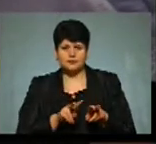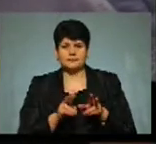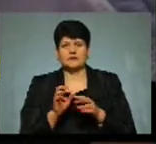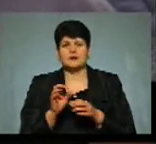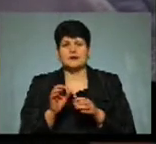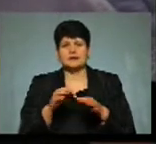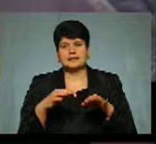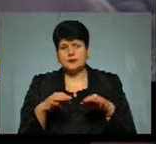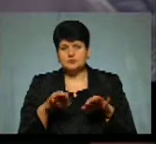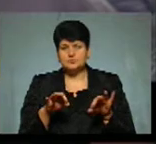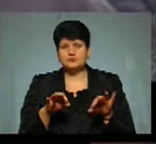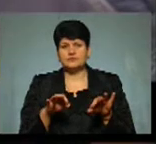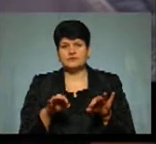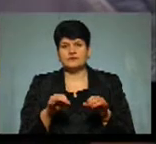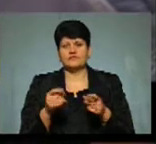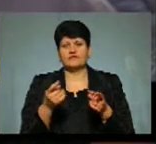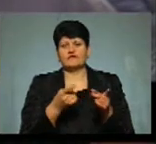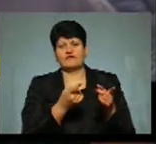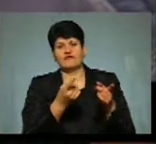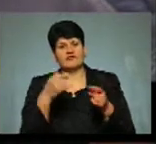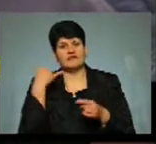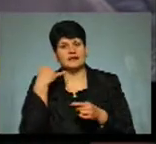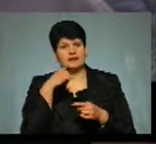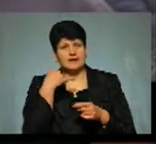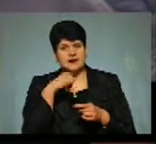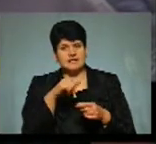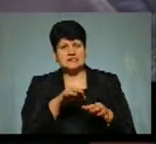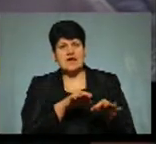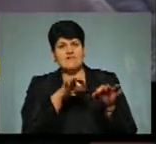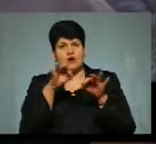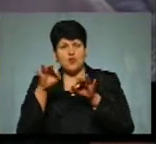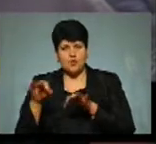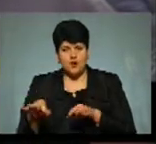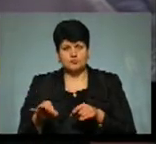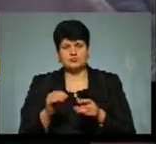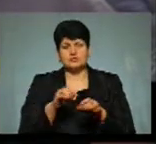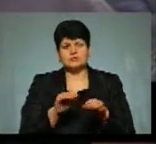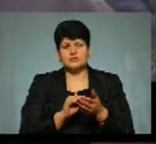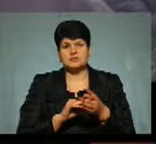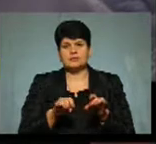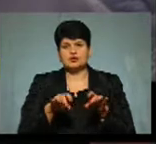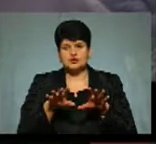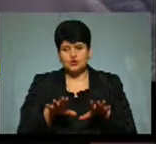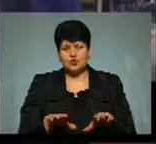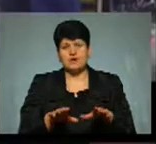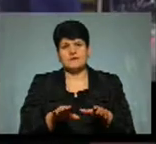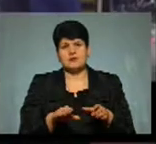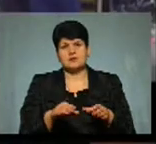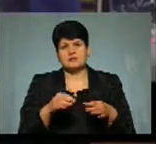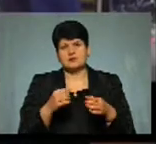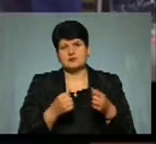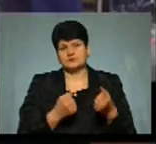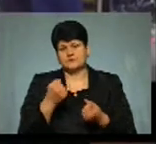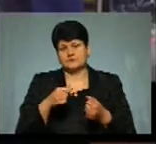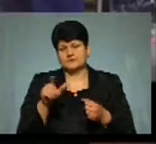акт огляду транспортного засобу, викликається евакуатор, складається постанова на власника транспортного засобу, автомобіль евакуюється.